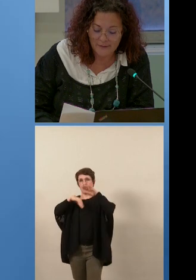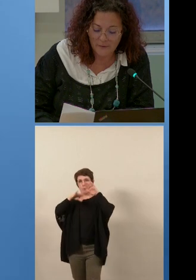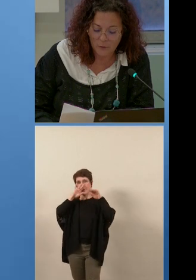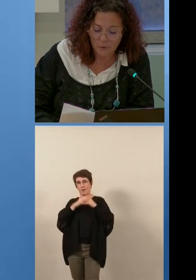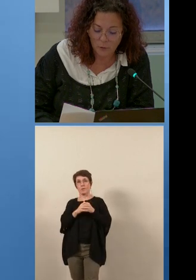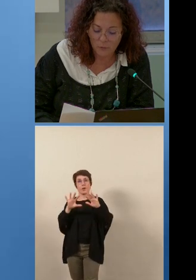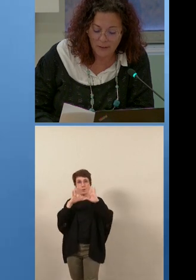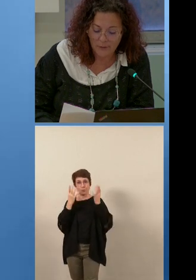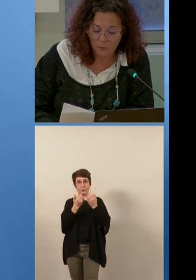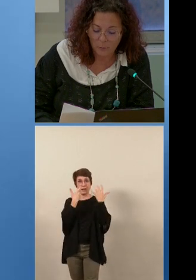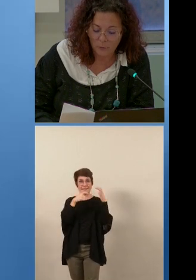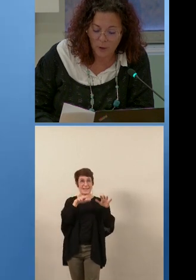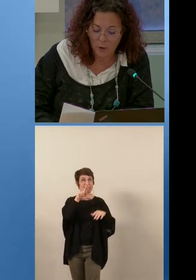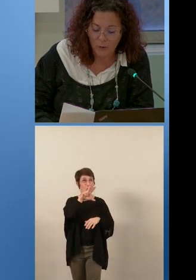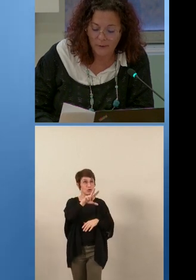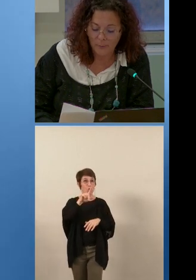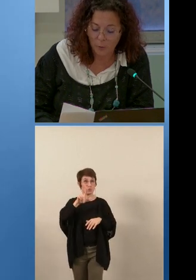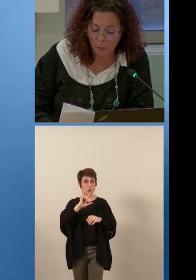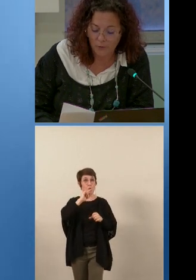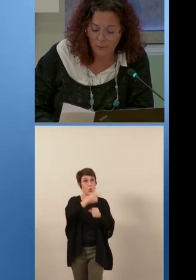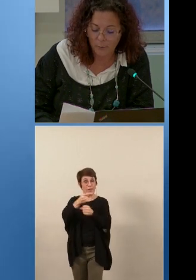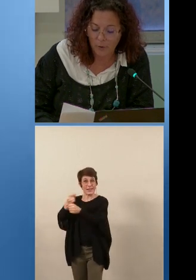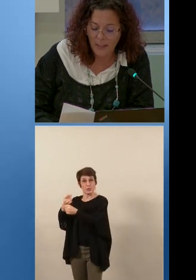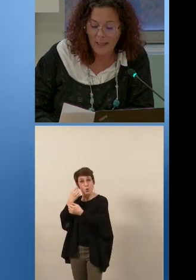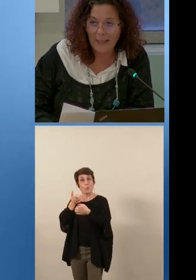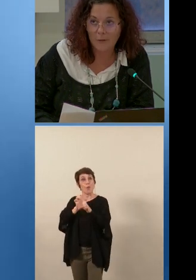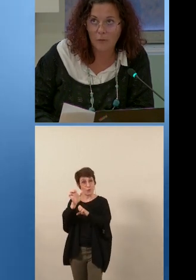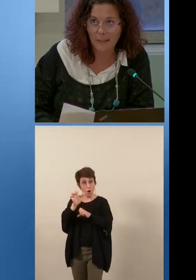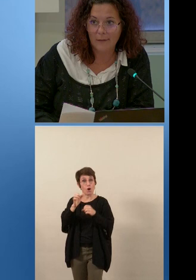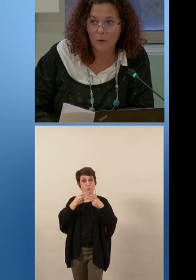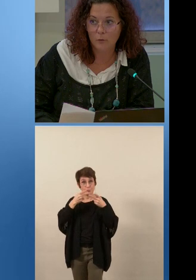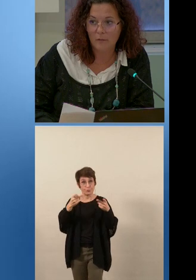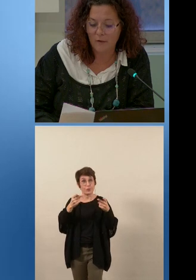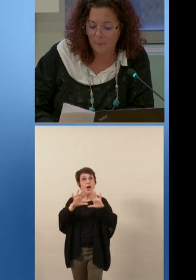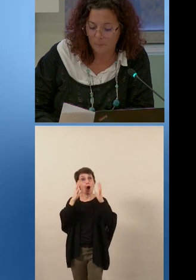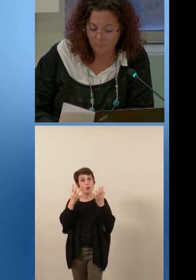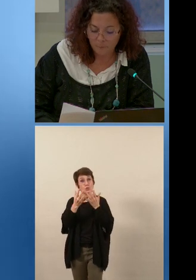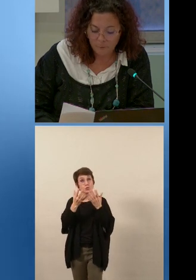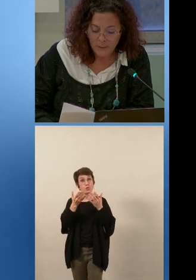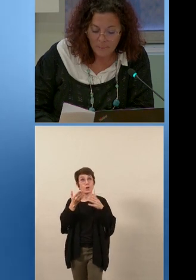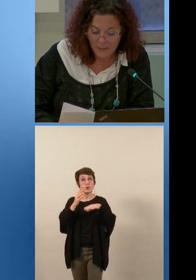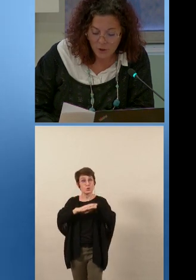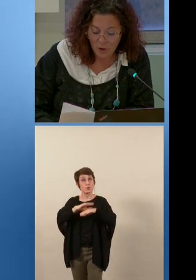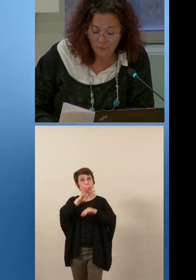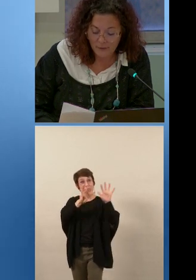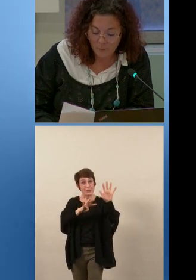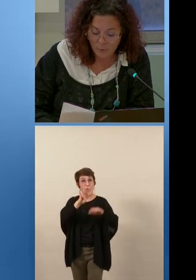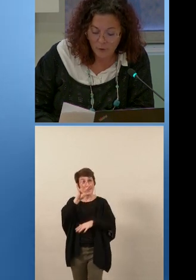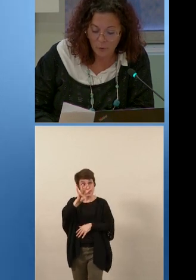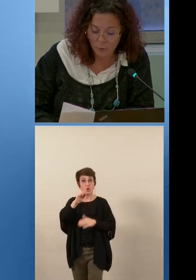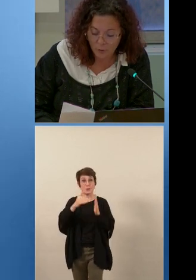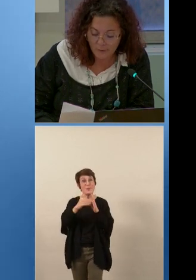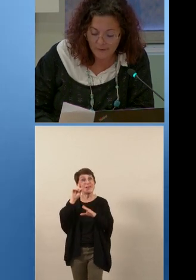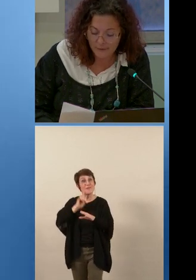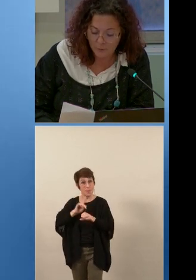seul 732 condamnations pour viol ont été prononcées pour 94000 femmes majeur victimes de